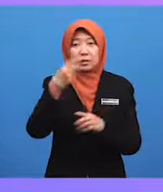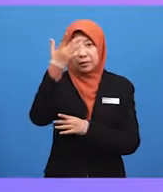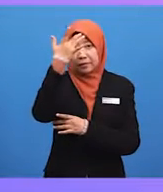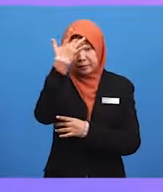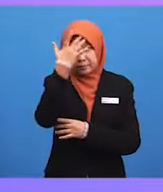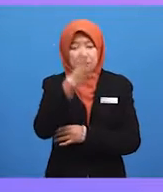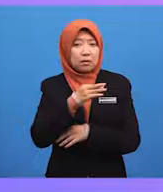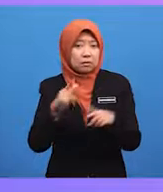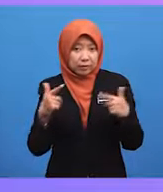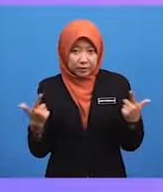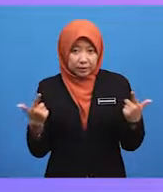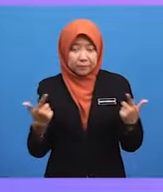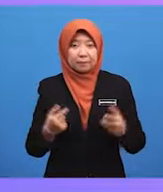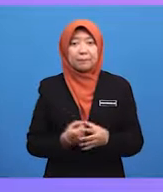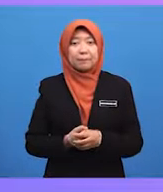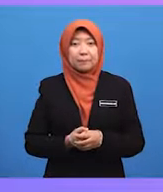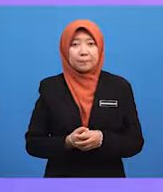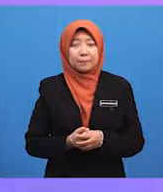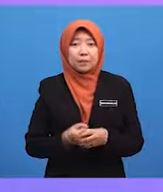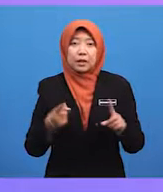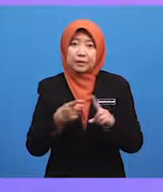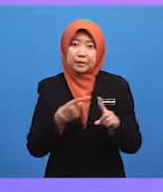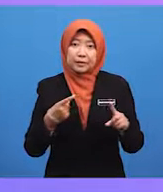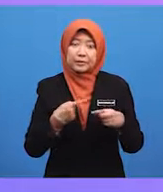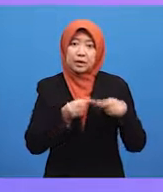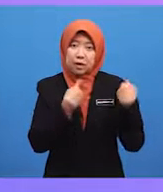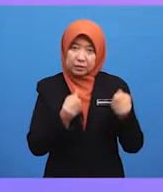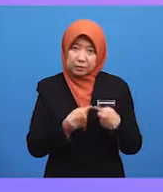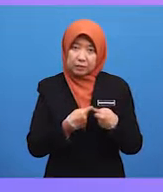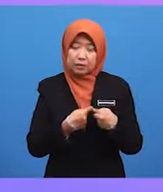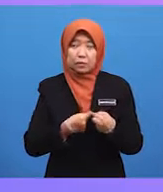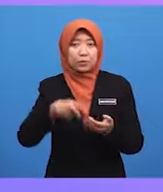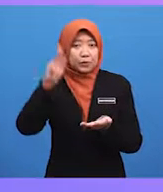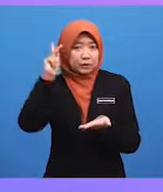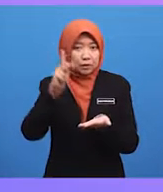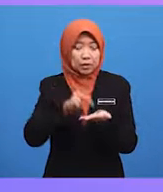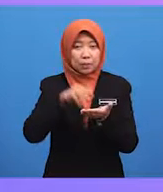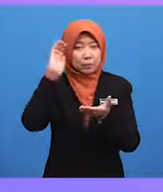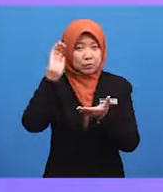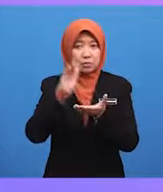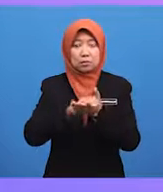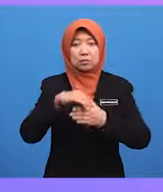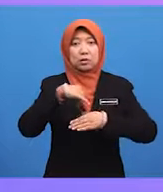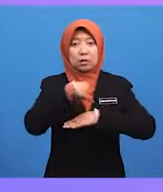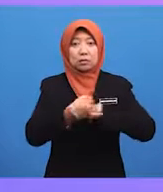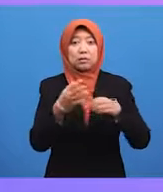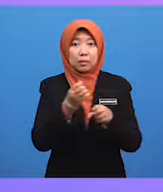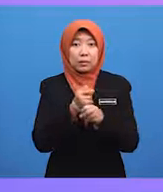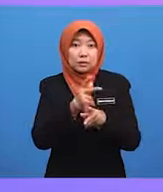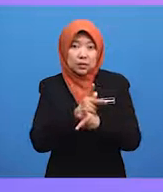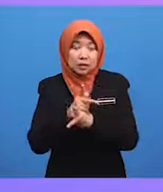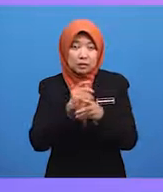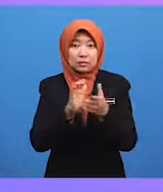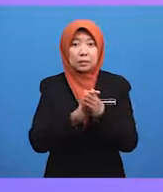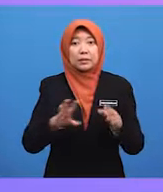penyakit dan sebagainya. Dari segi hati dan iktikad, mempercayai tangkal dapat menjaga